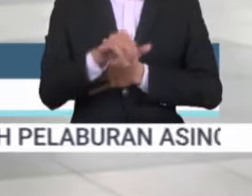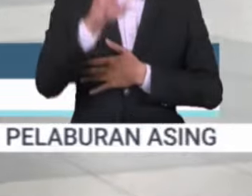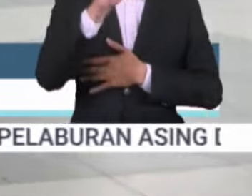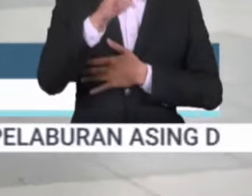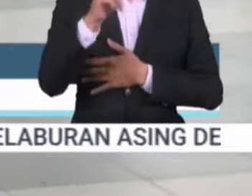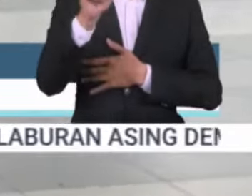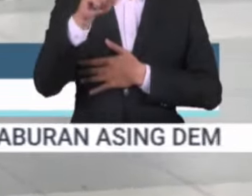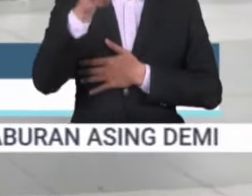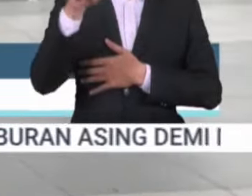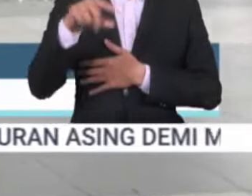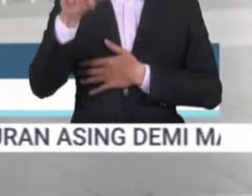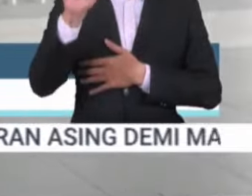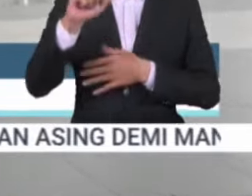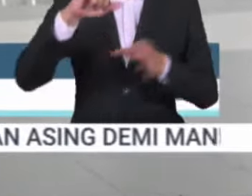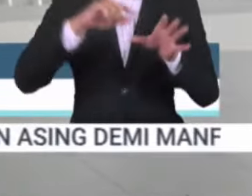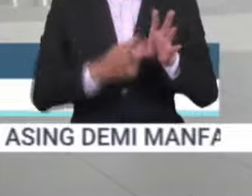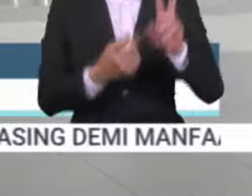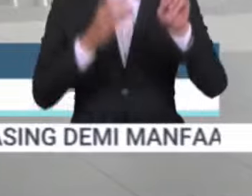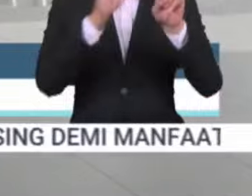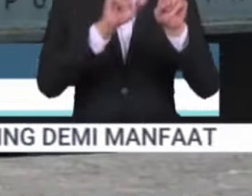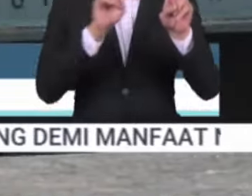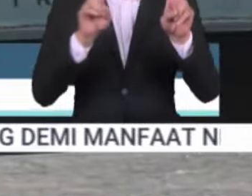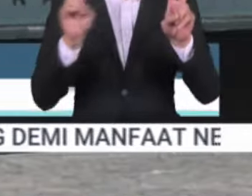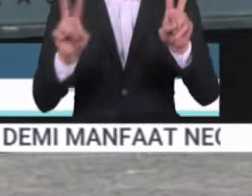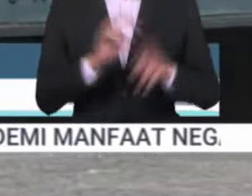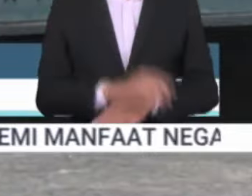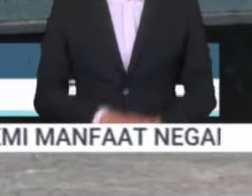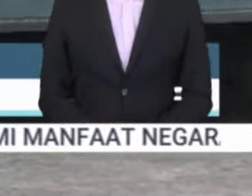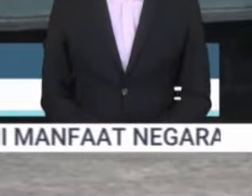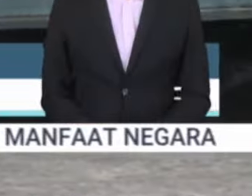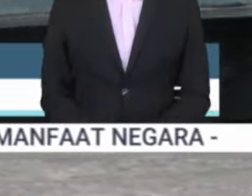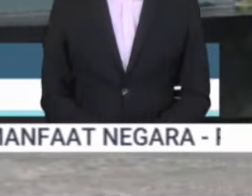MTMZA sejak 2022.